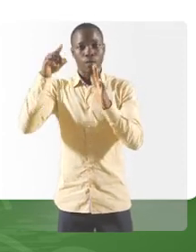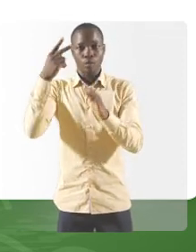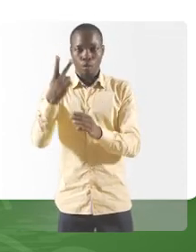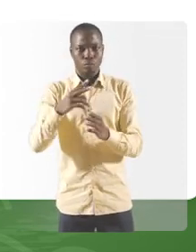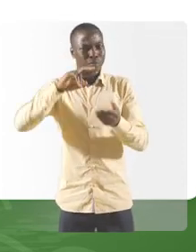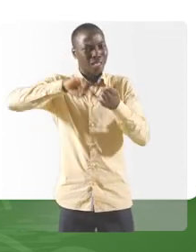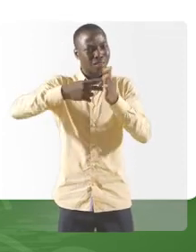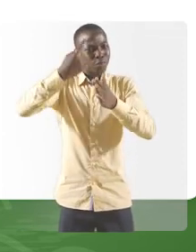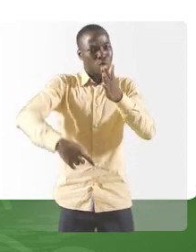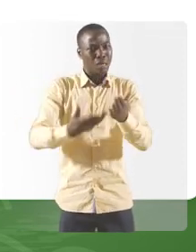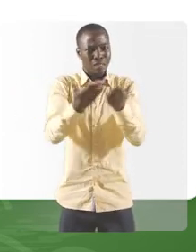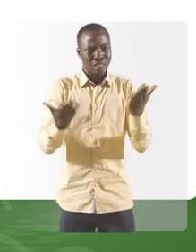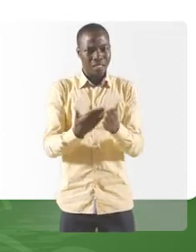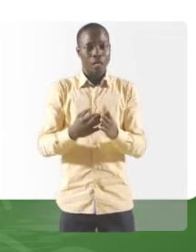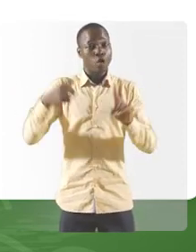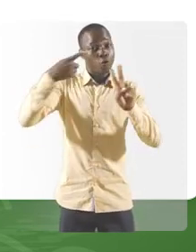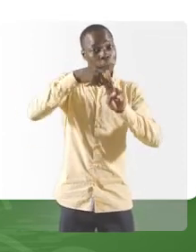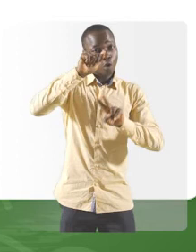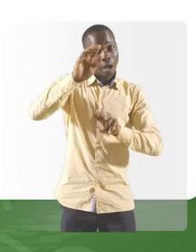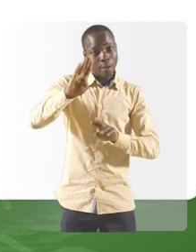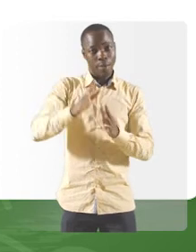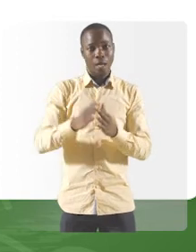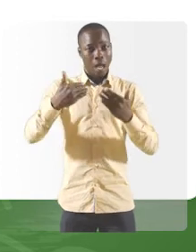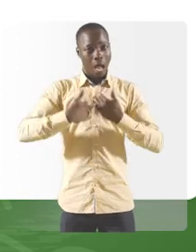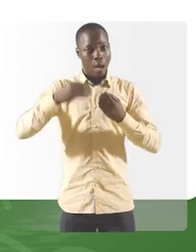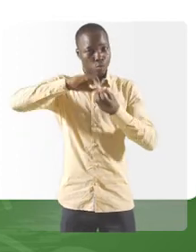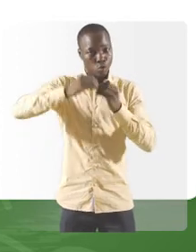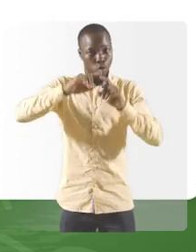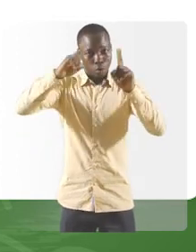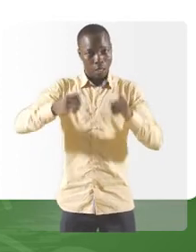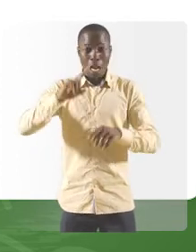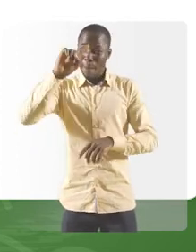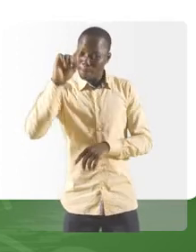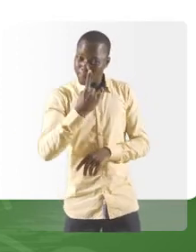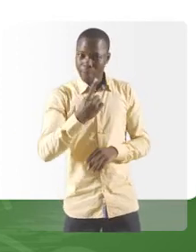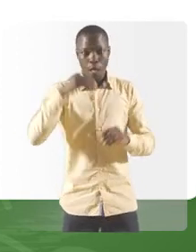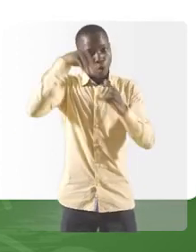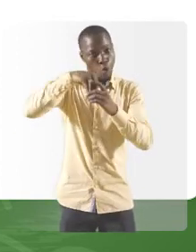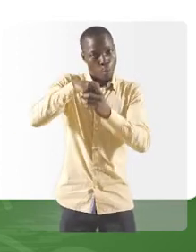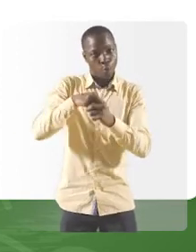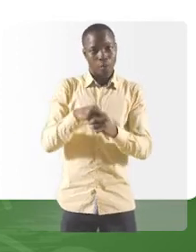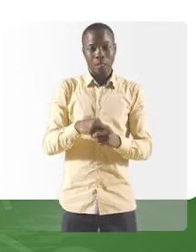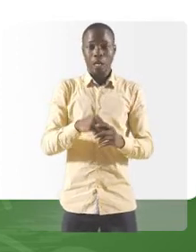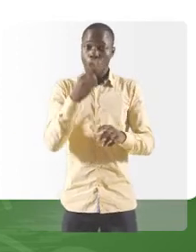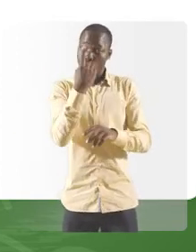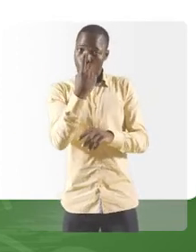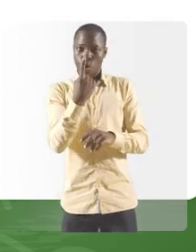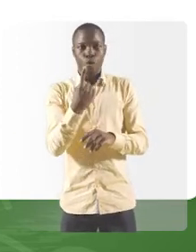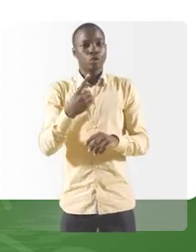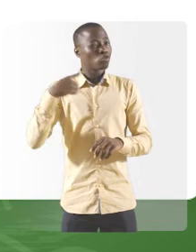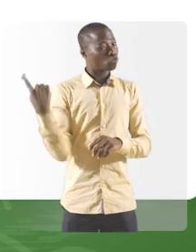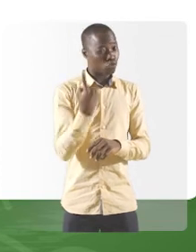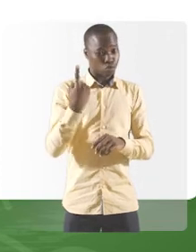C'est-à-dire quoi? Que ici, le vecteur AB a pour coordonnées la première composante, c'est 1, toujours